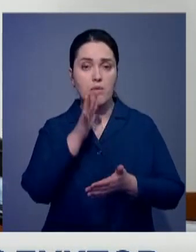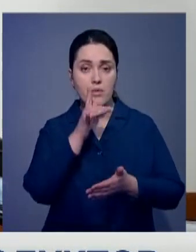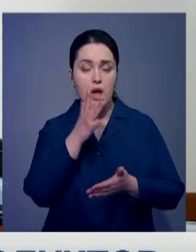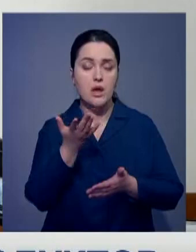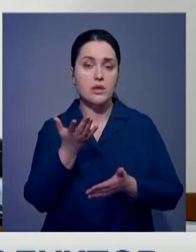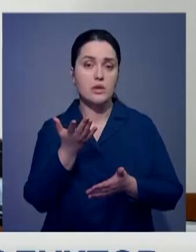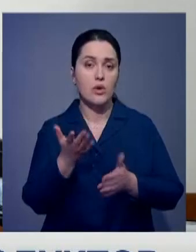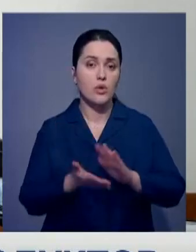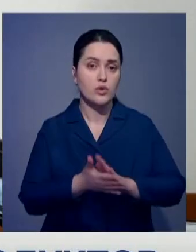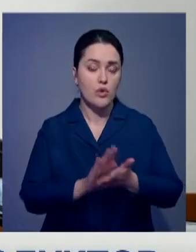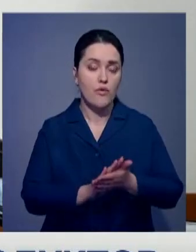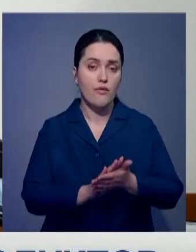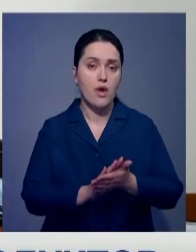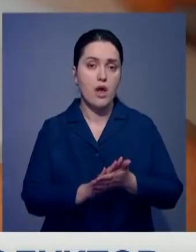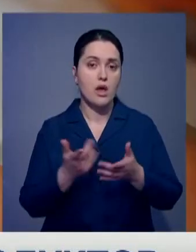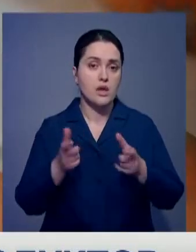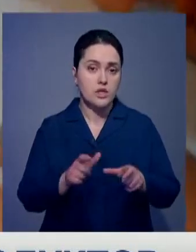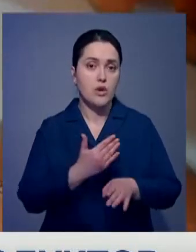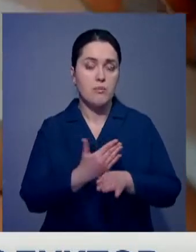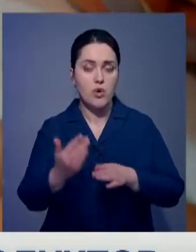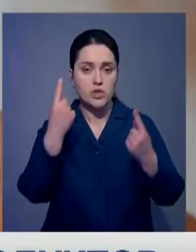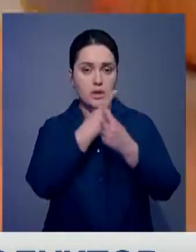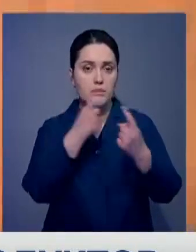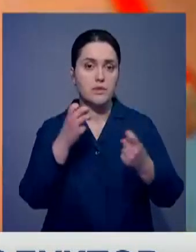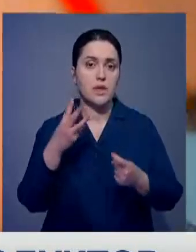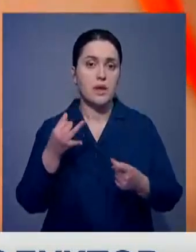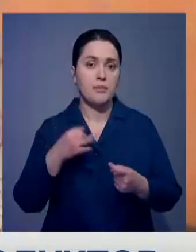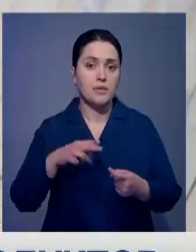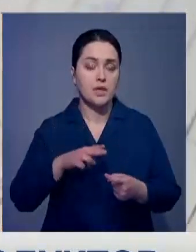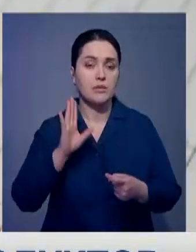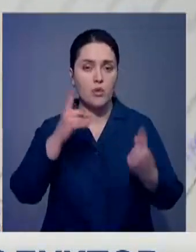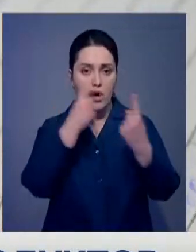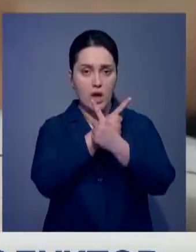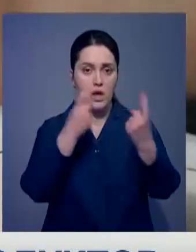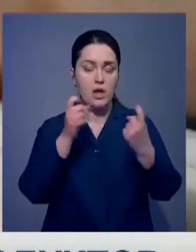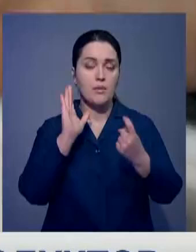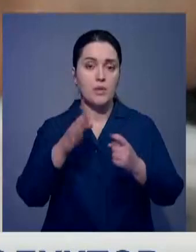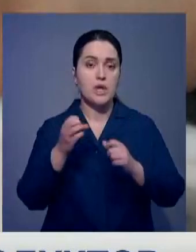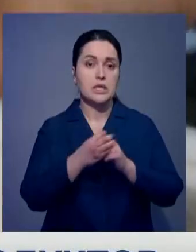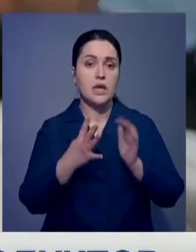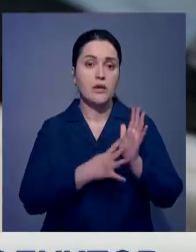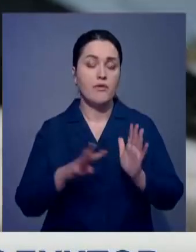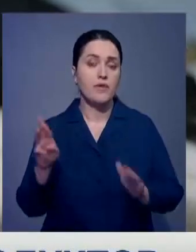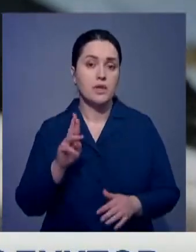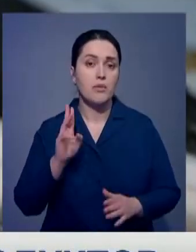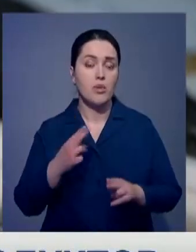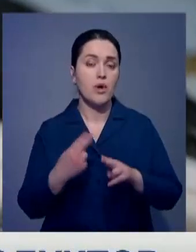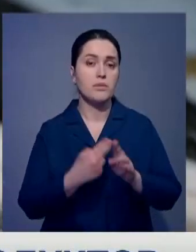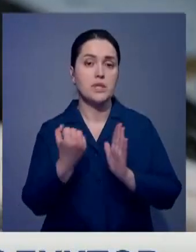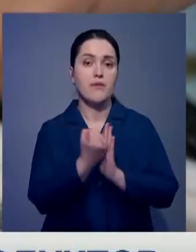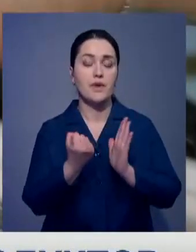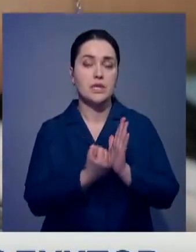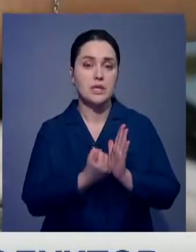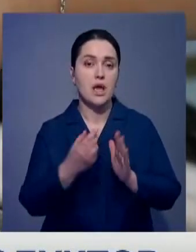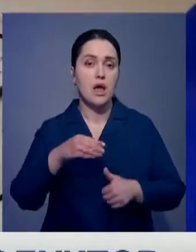условиях ограничения позже сообщит МИД. Это заявление прозвучит в условиях действующего с 19 января безвизового режима